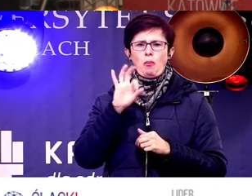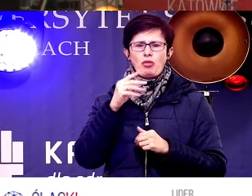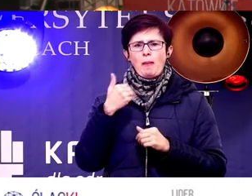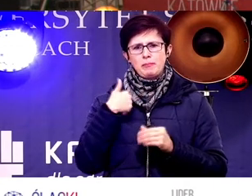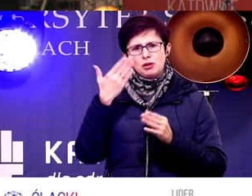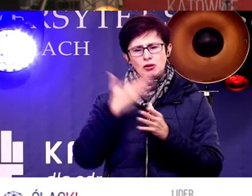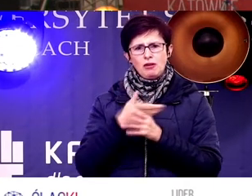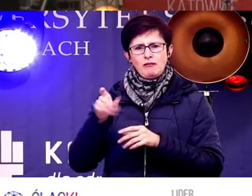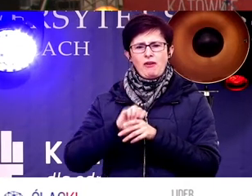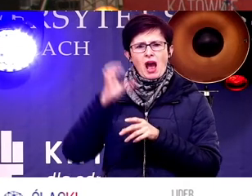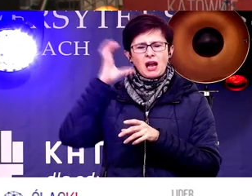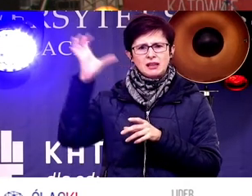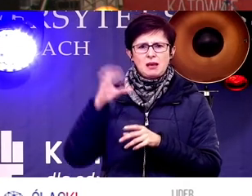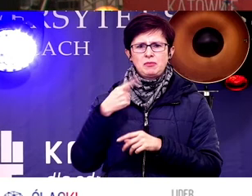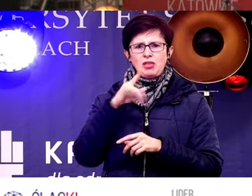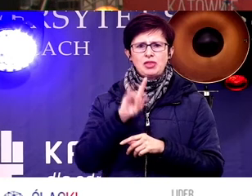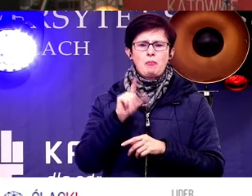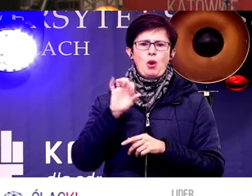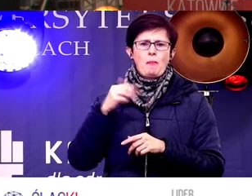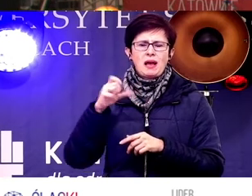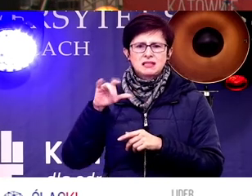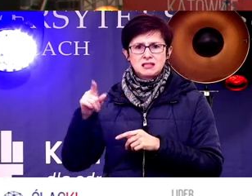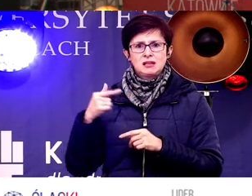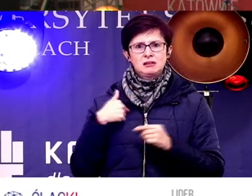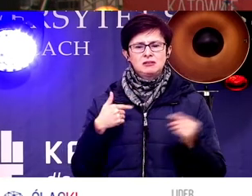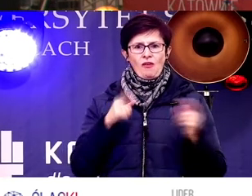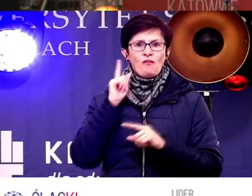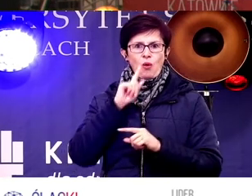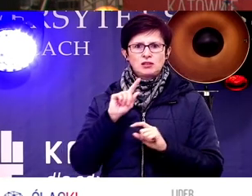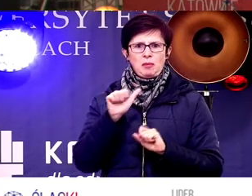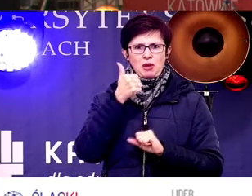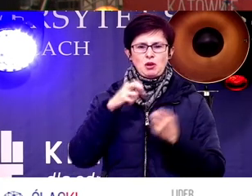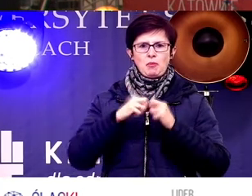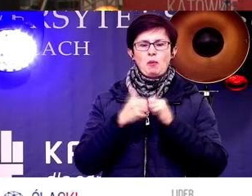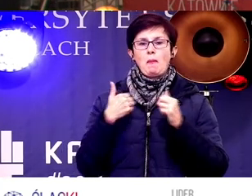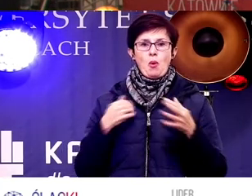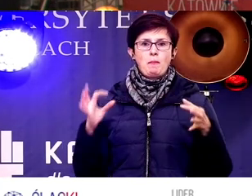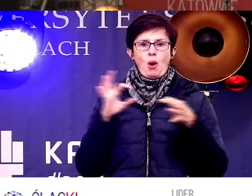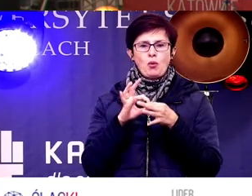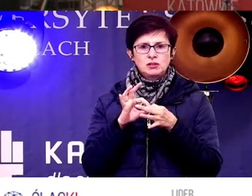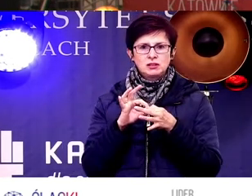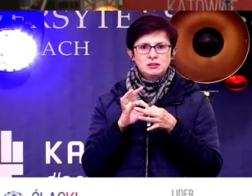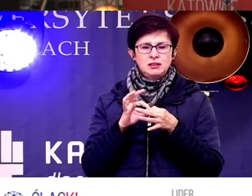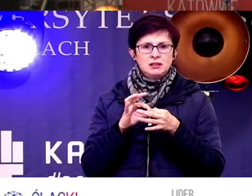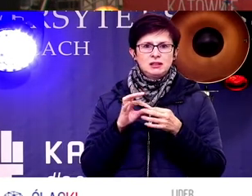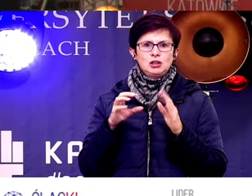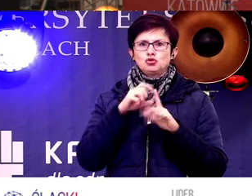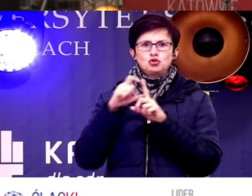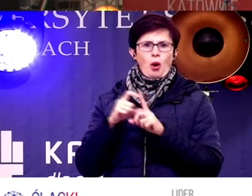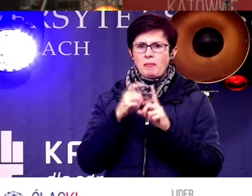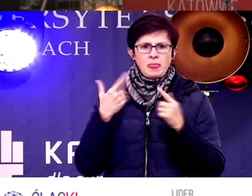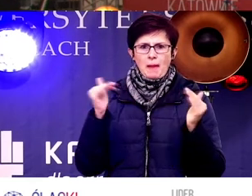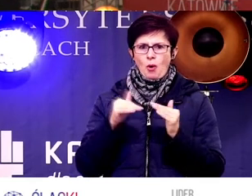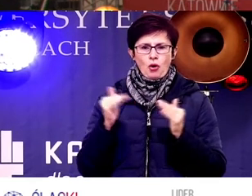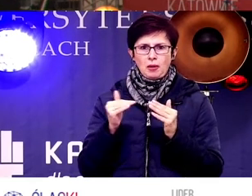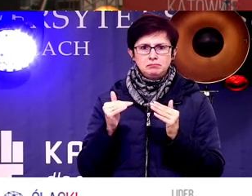Dyplomacji i największym problemem pierwszym było połączenie, prawda, bo nie mogliśmy tego zrobić, spotkania przez Zooma,